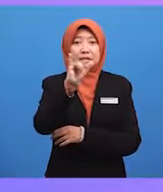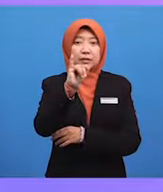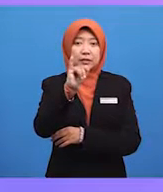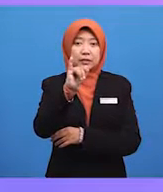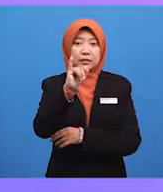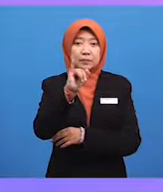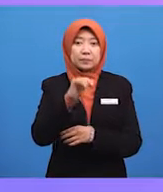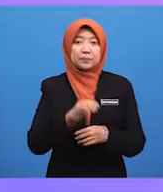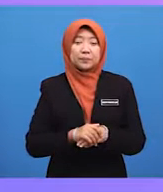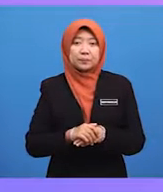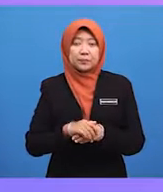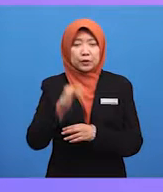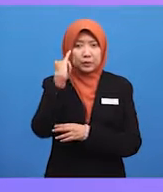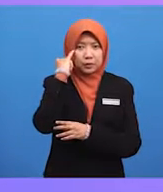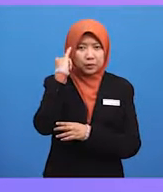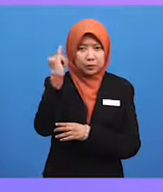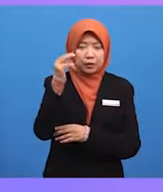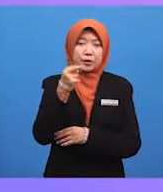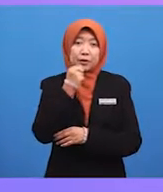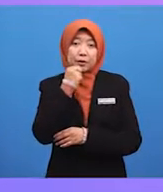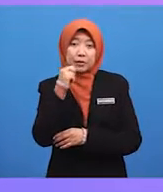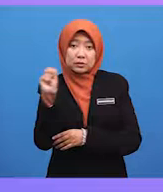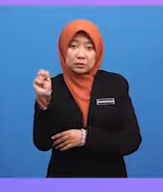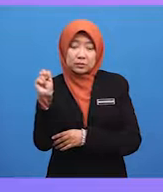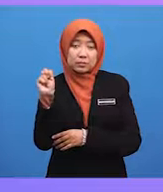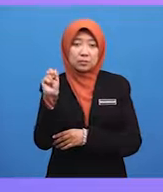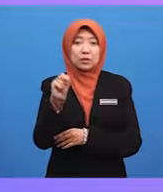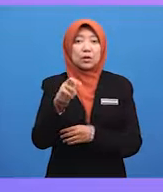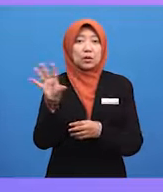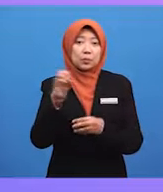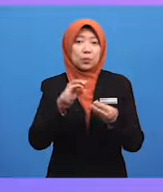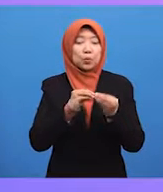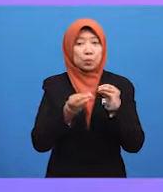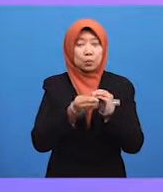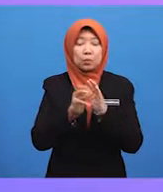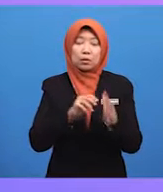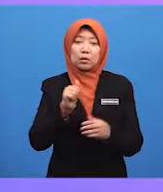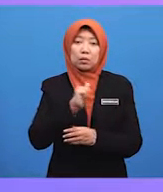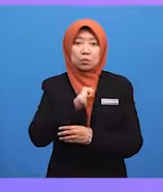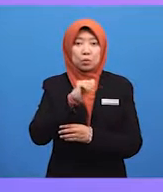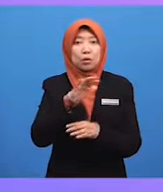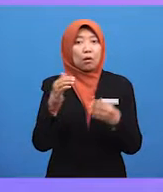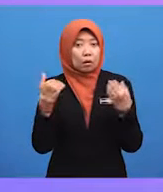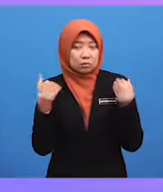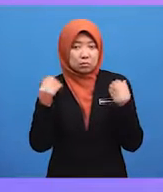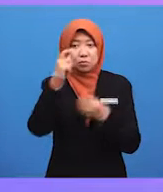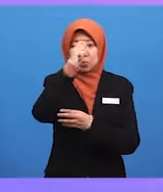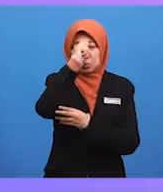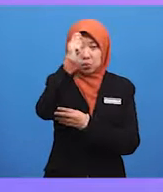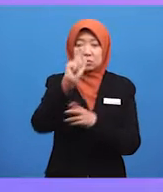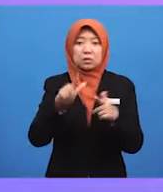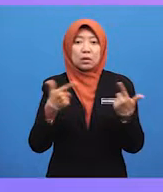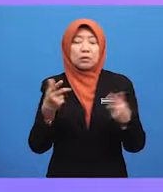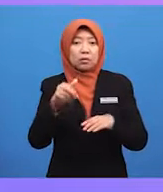telik nasib, tikam nombor, mengaku ada Tuhan selain Allah, memakai